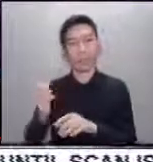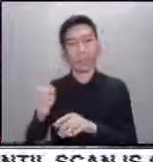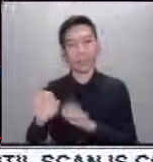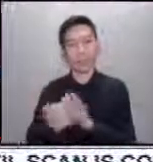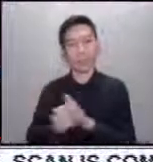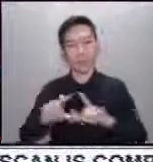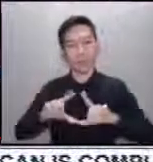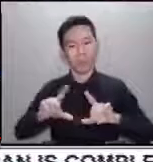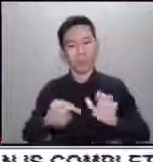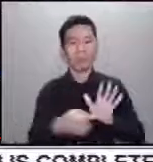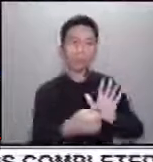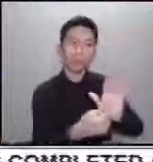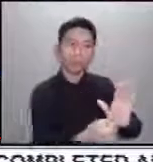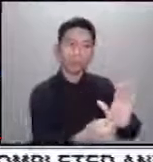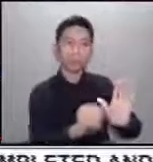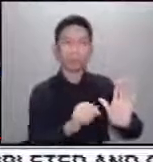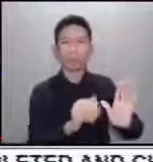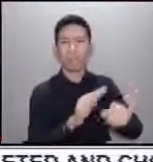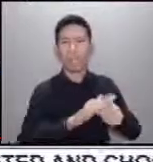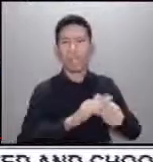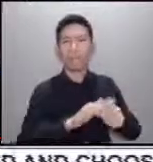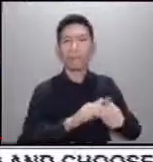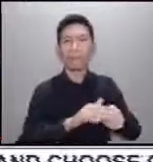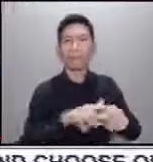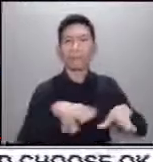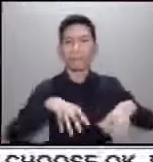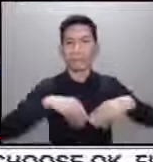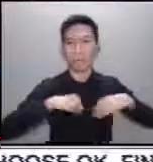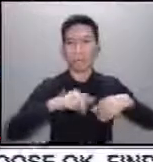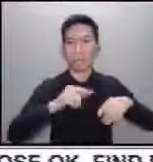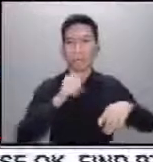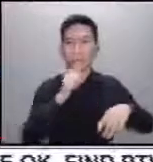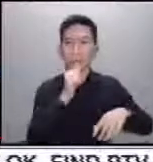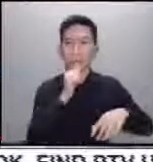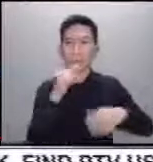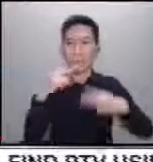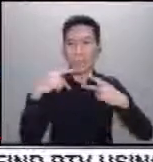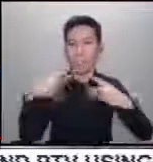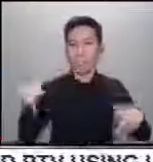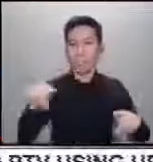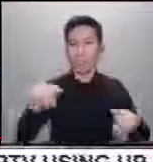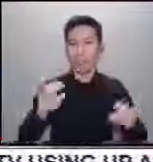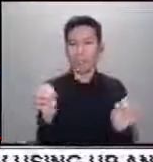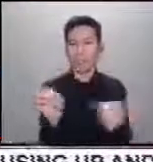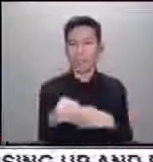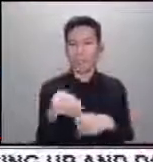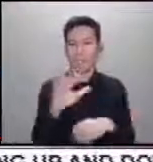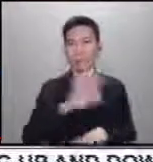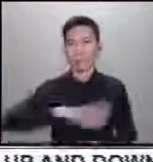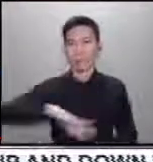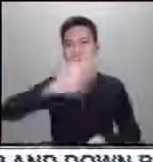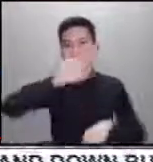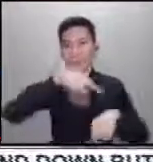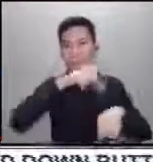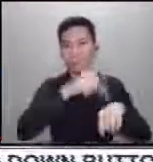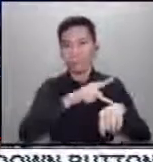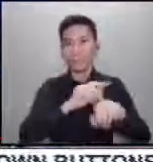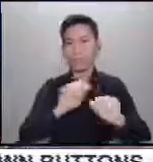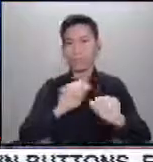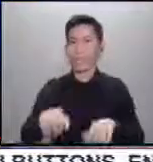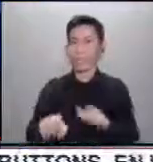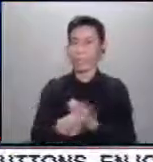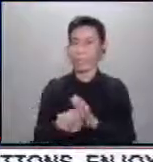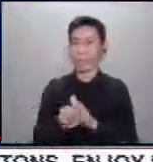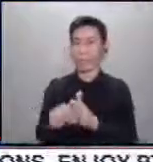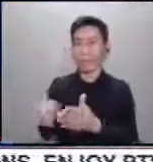sa pakikipagtransaksyon sa pribado at pampublikong tanggapan sa buong bansa. Maaring ipakita ang National ID kung kukuha